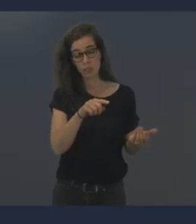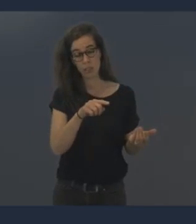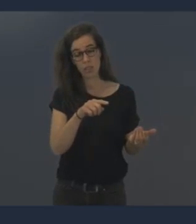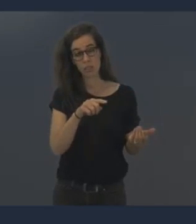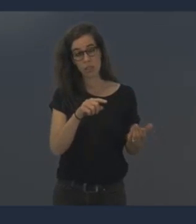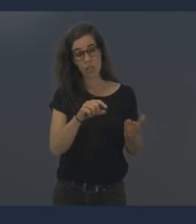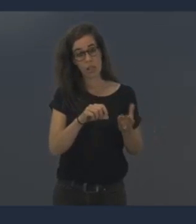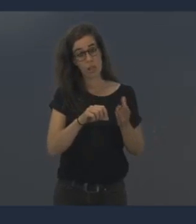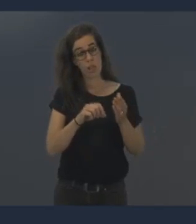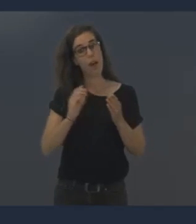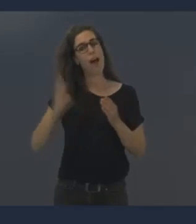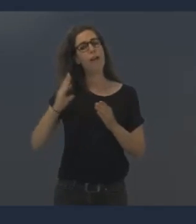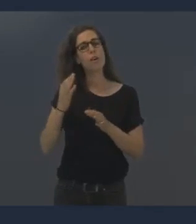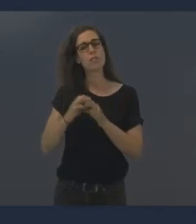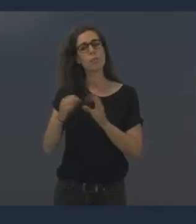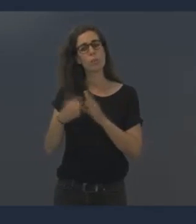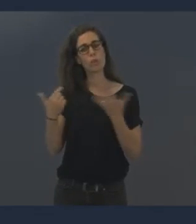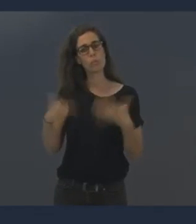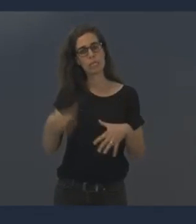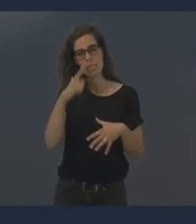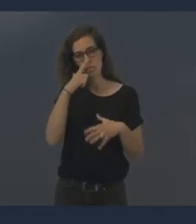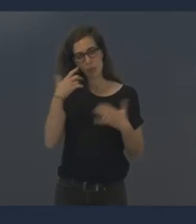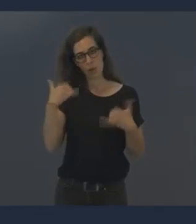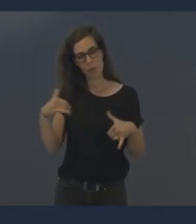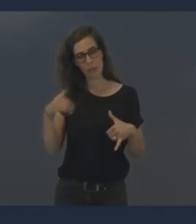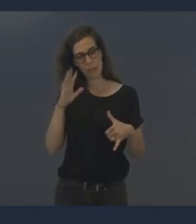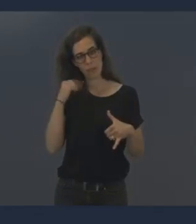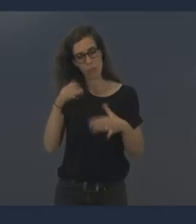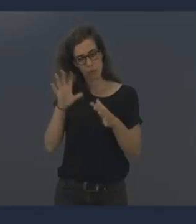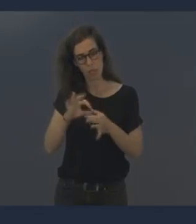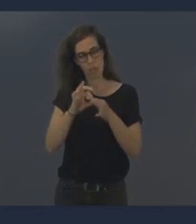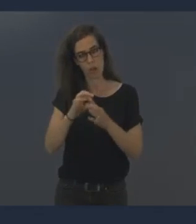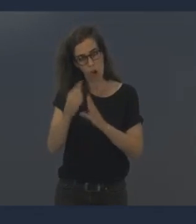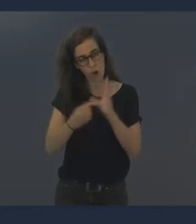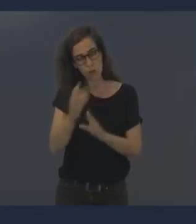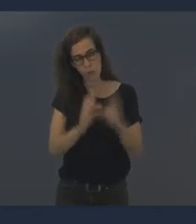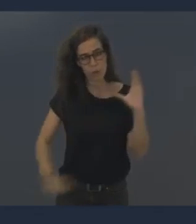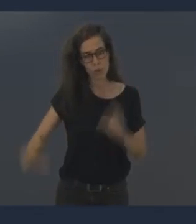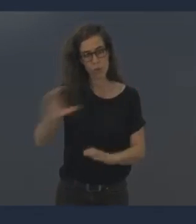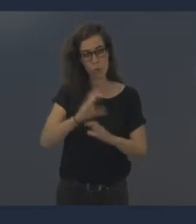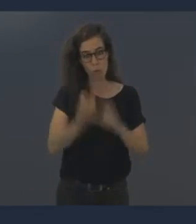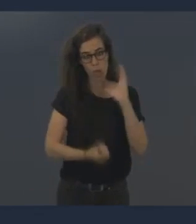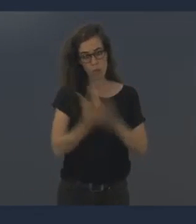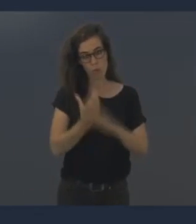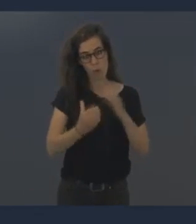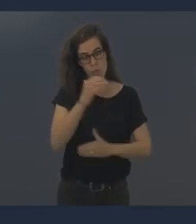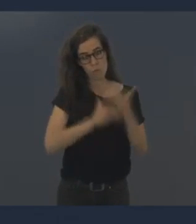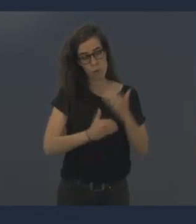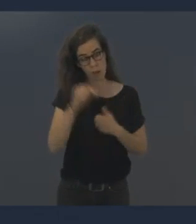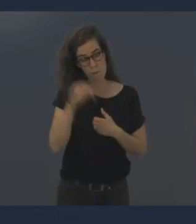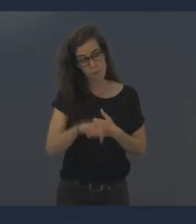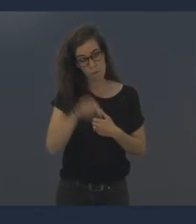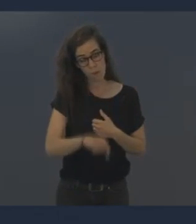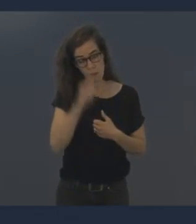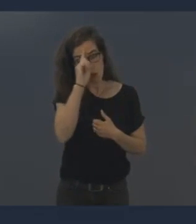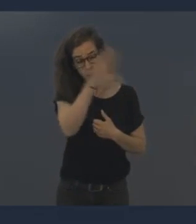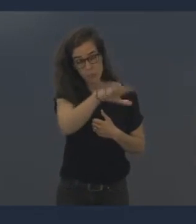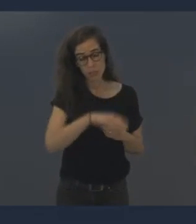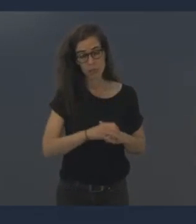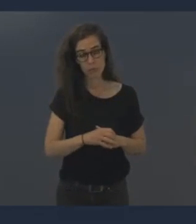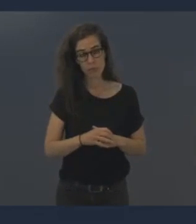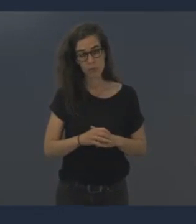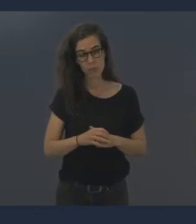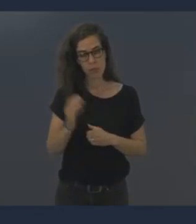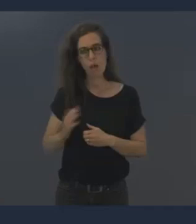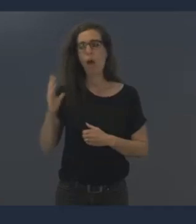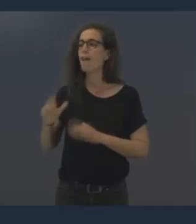tellement incomplète et insuffisante qu'il faille l'améliorer avec ce nouveau dispositif? Est-ce que les 12 villes inscrites dans les